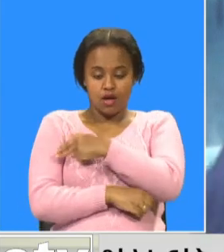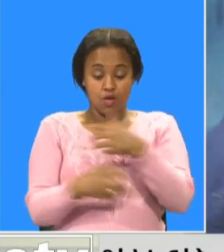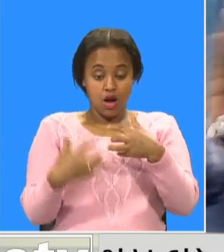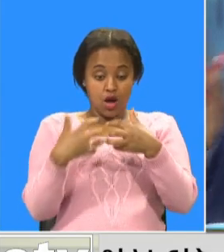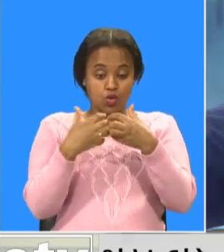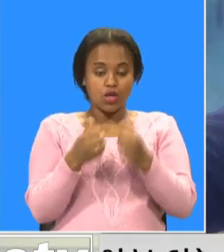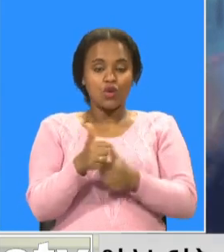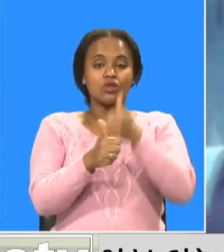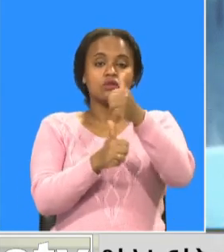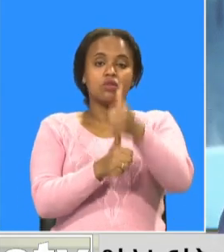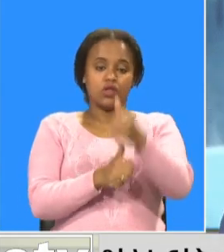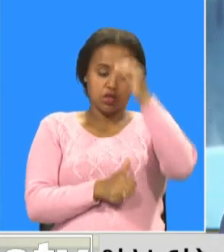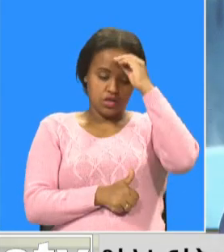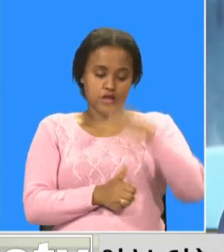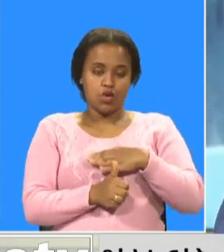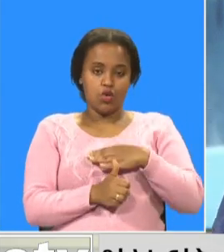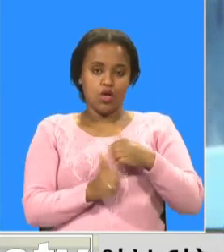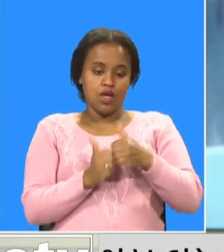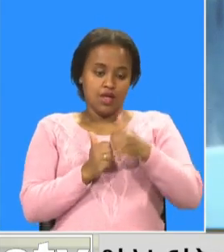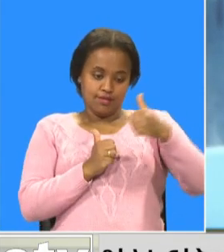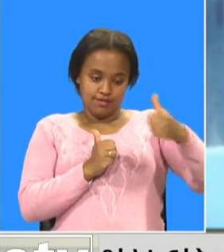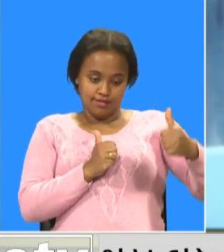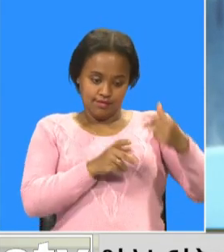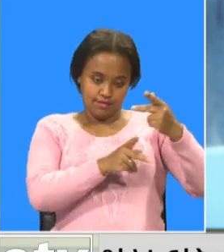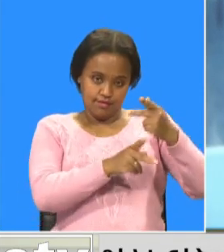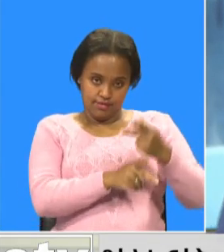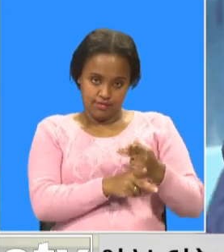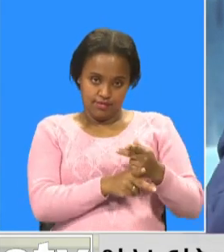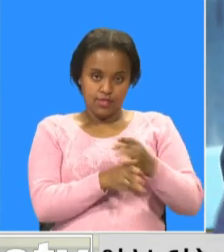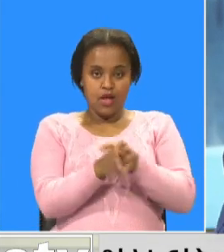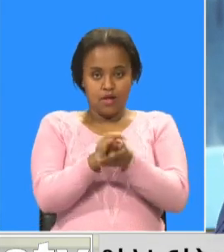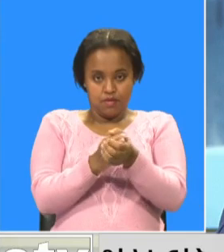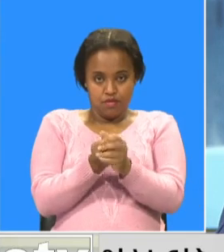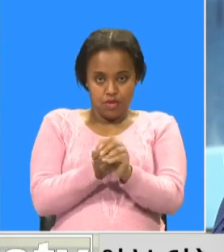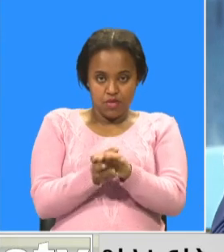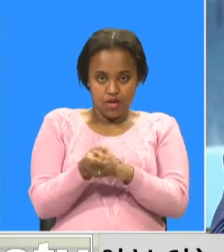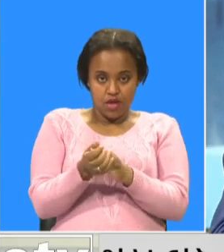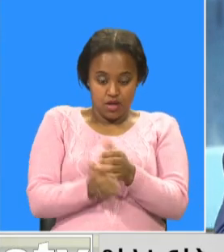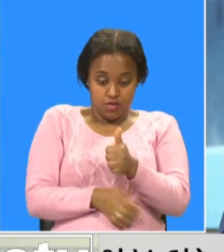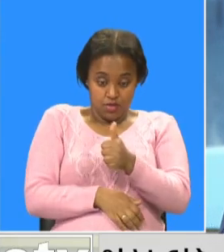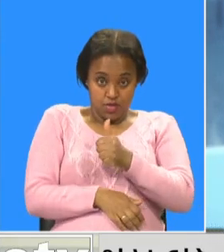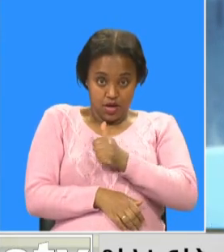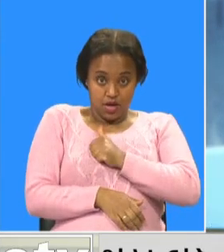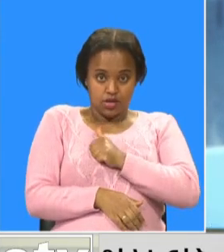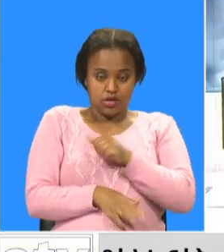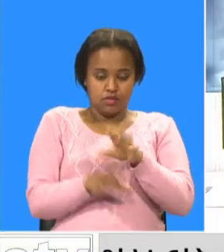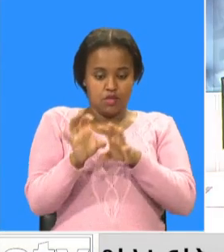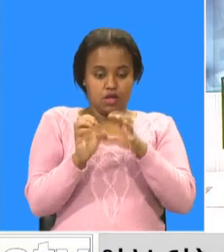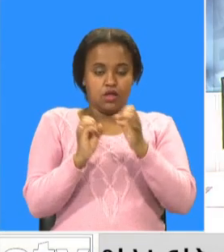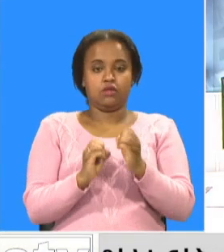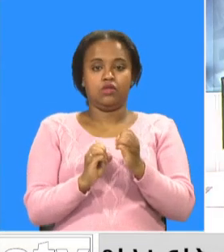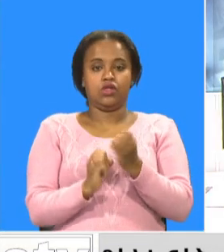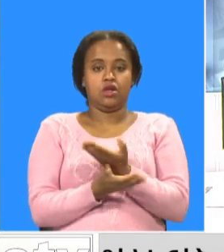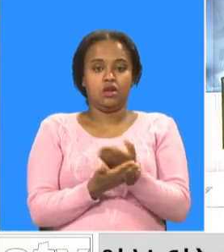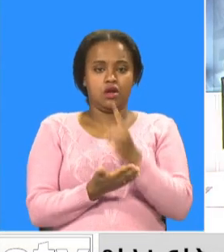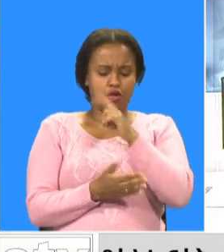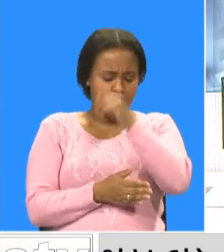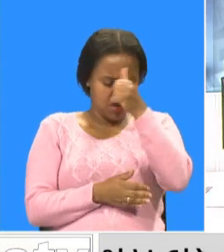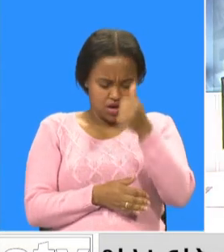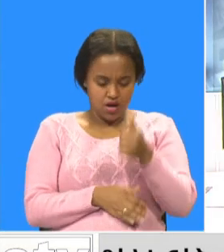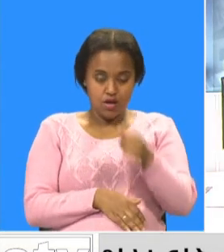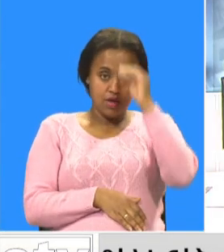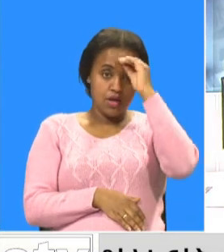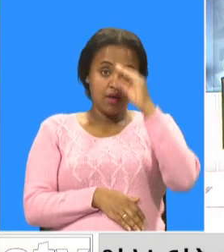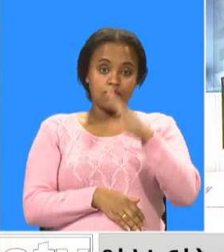ሰው ርቀቱን በመጠበቅ በመታጠብ በራሱ ላደርገው እኔ በራሴ ላደርገው የሚችለው ነገር ነው። ማንንም ሰው በራሱ